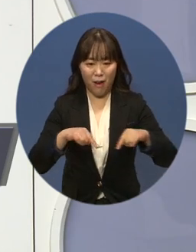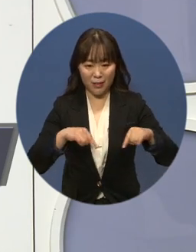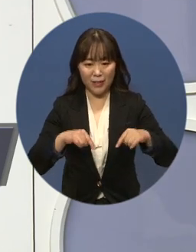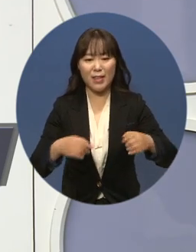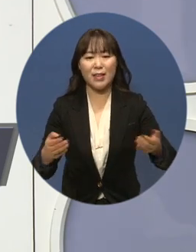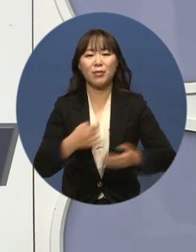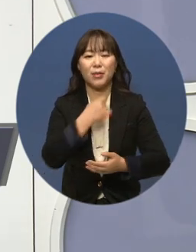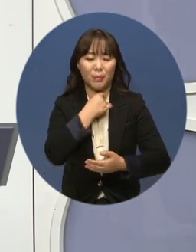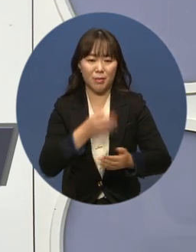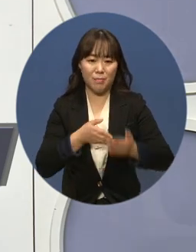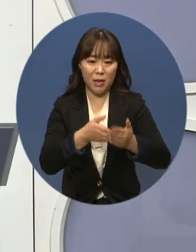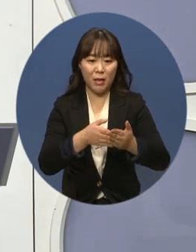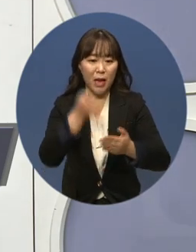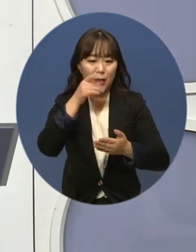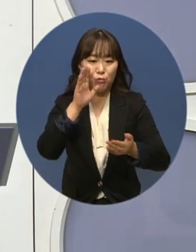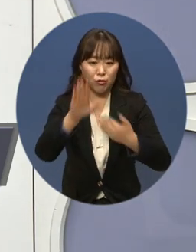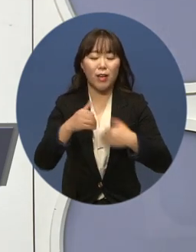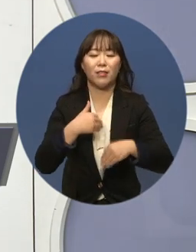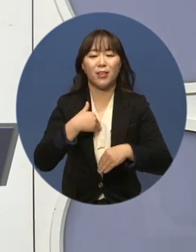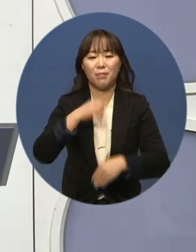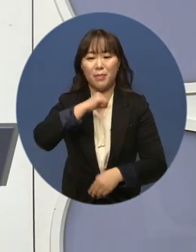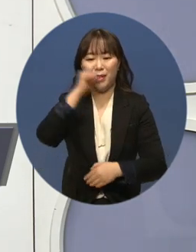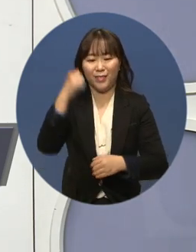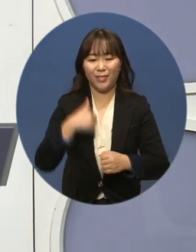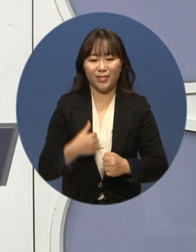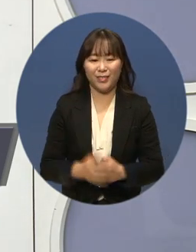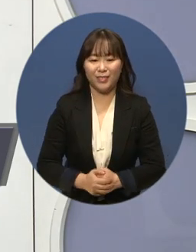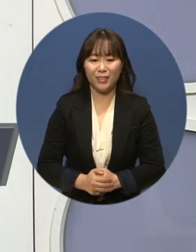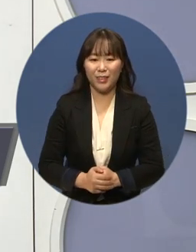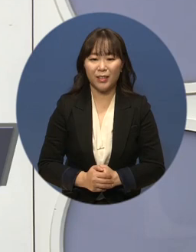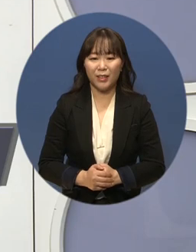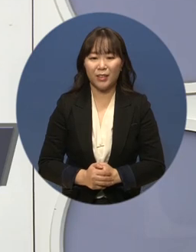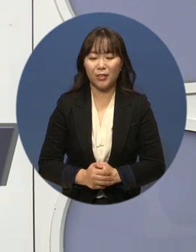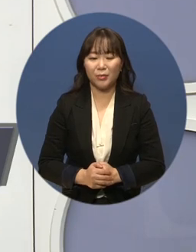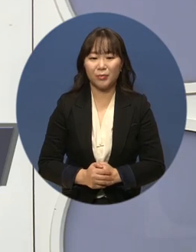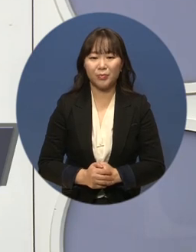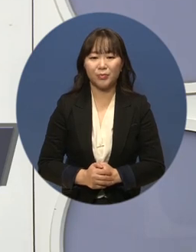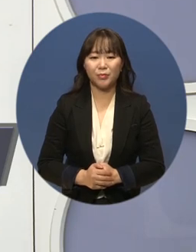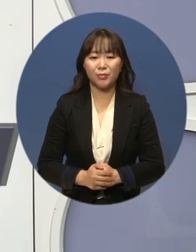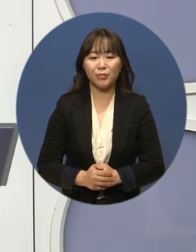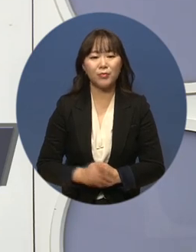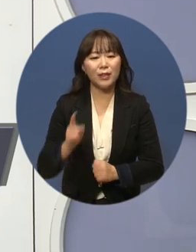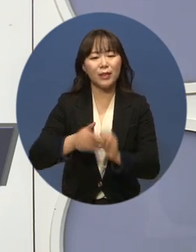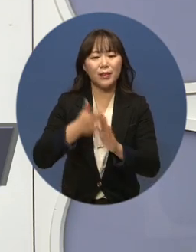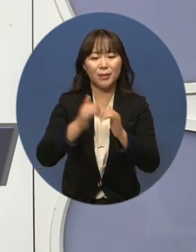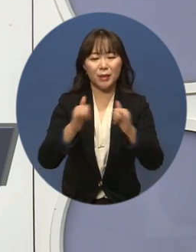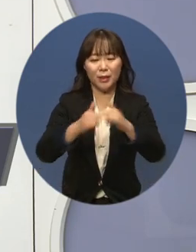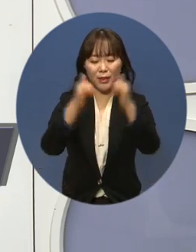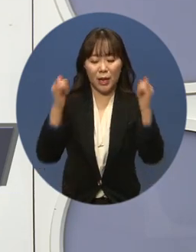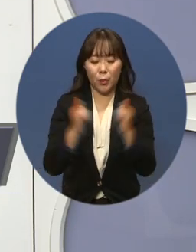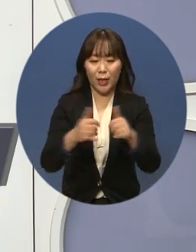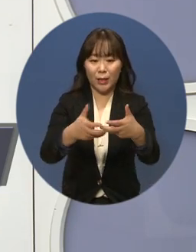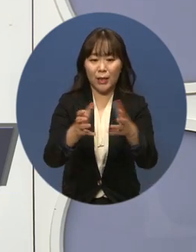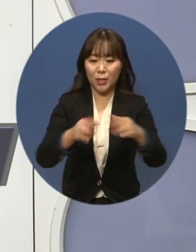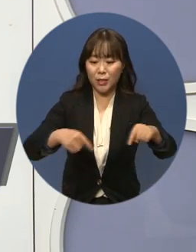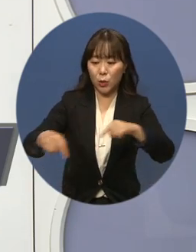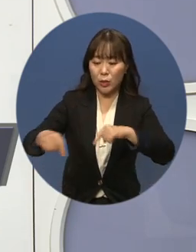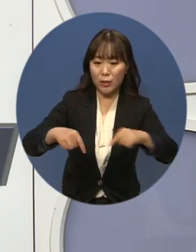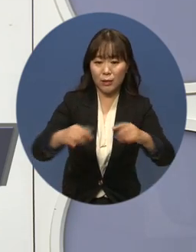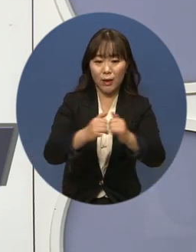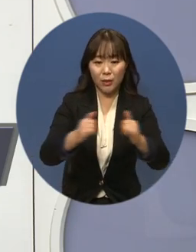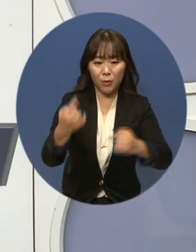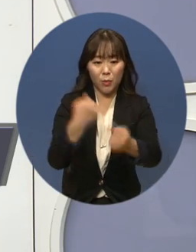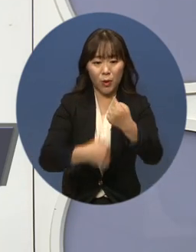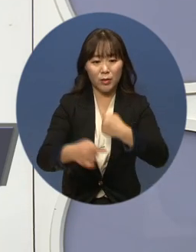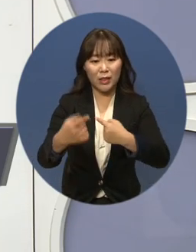나갔거든요. 그리고 한 달 뒤에 행정자치부 장관이 됐잖아. 그래서 제가 어디 시민사회 단체는 우리 정치하는 사람들 와서